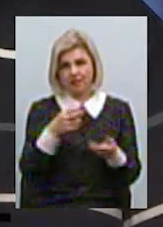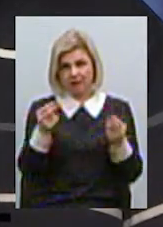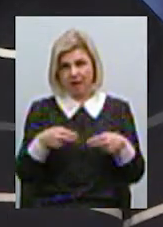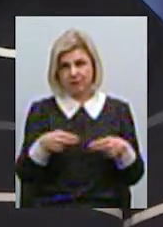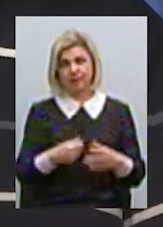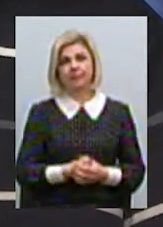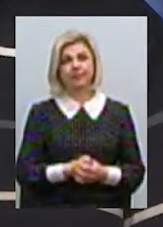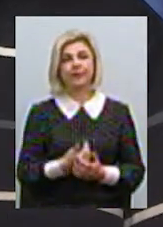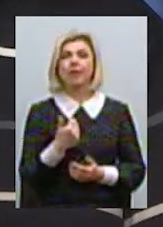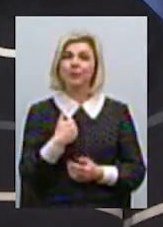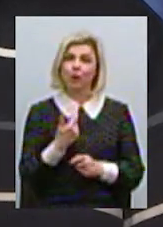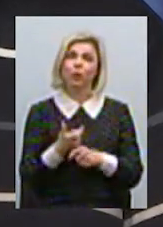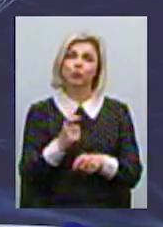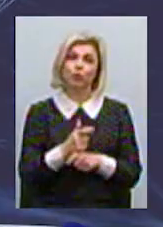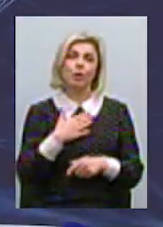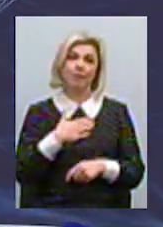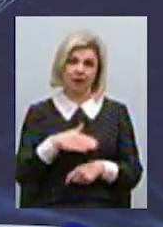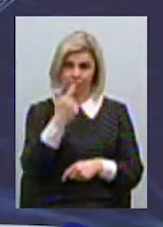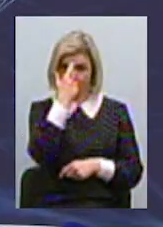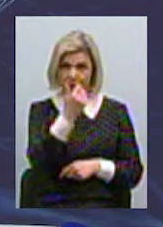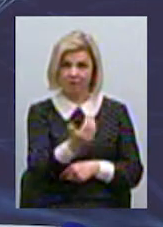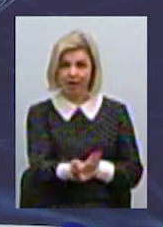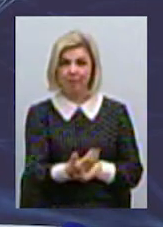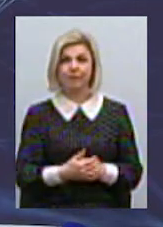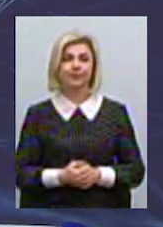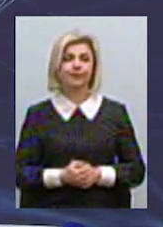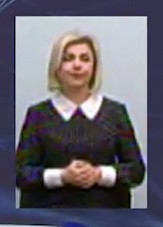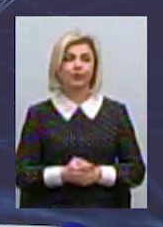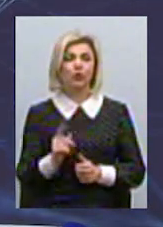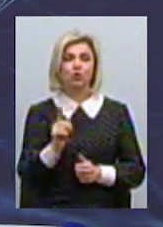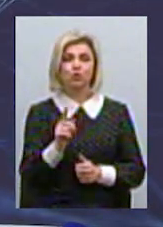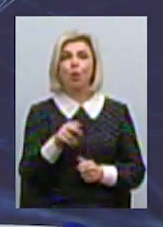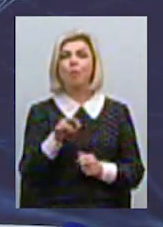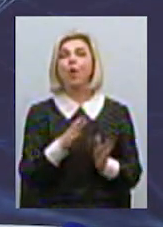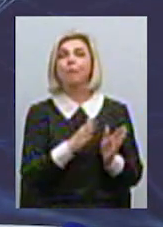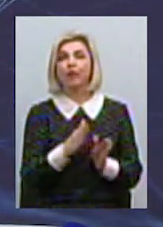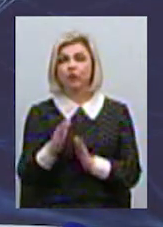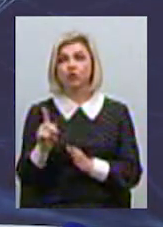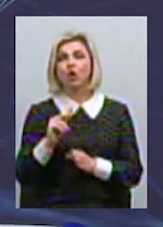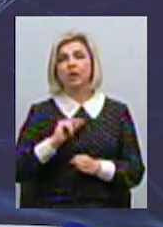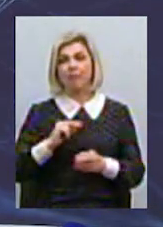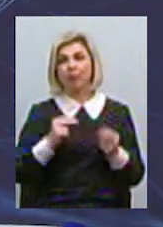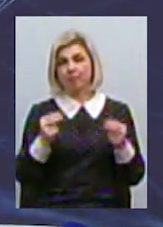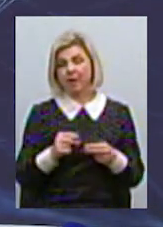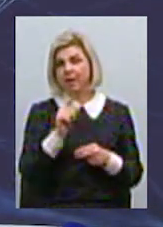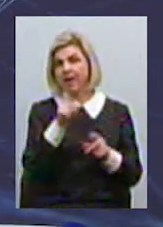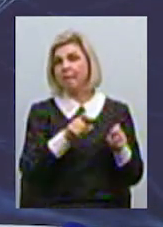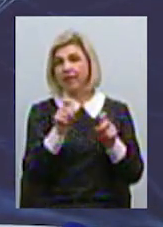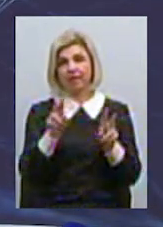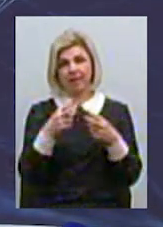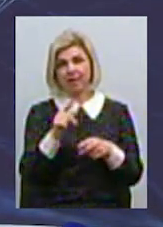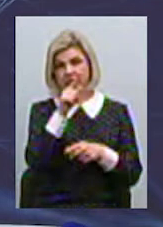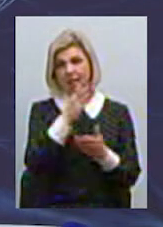вона? Мені дуже приємно проінформувати вас, що по тому принципу, який працює Open Space, там не треба бігати, там є банківські